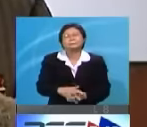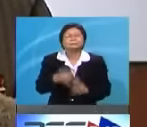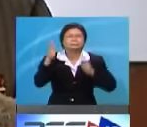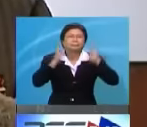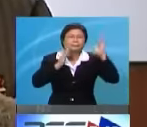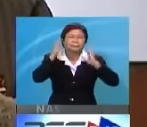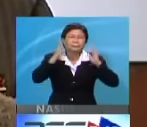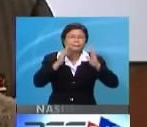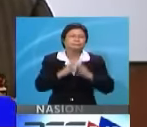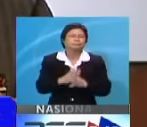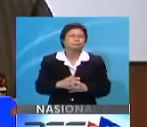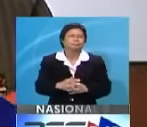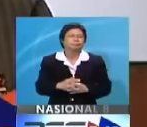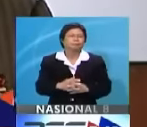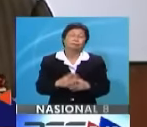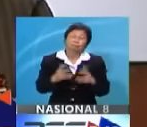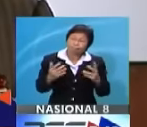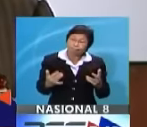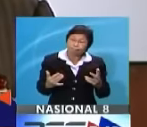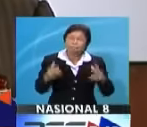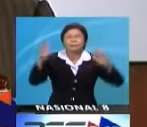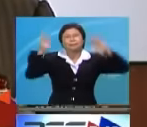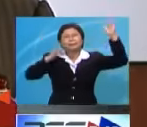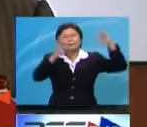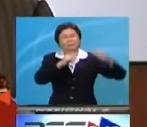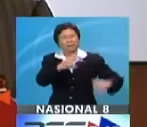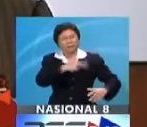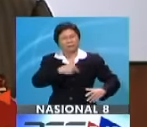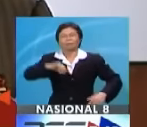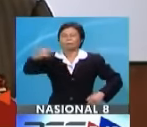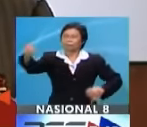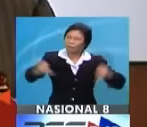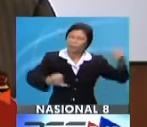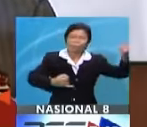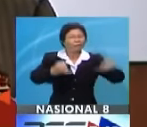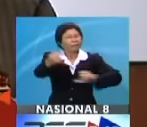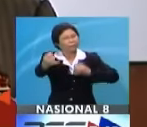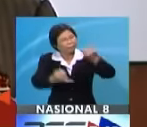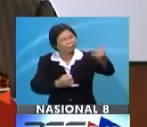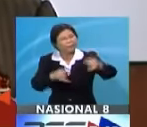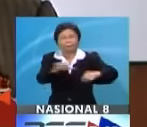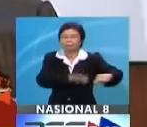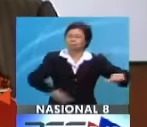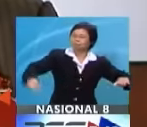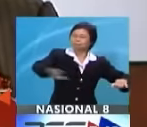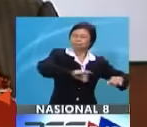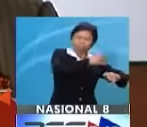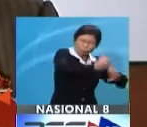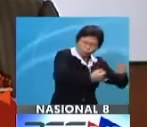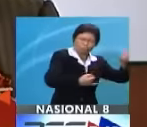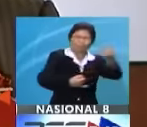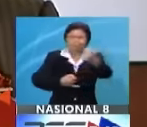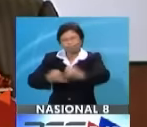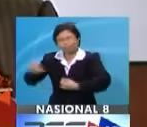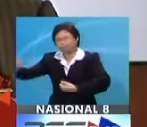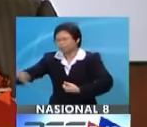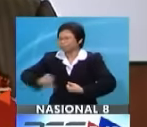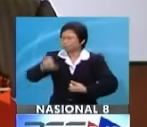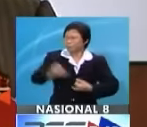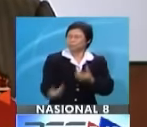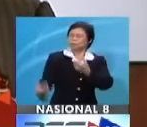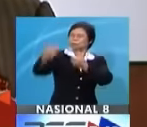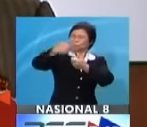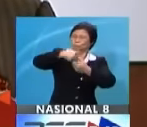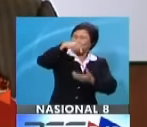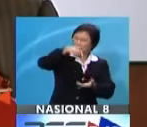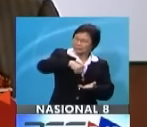In the meantime, Malaysia and Indonesia invite other countries in the region to join in this